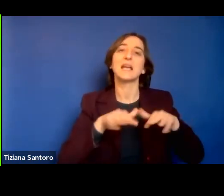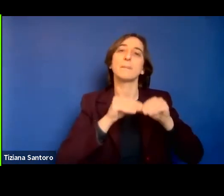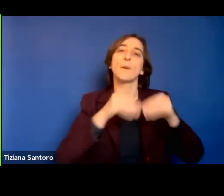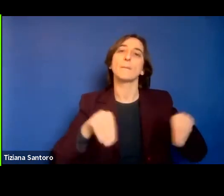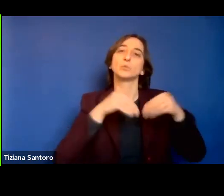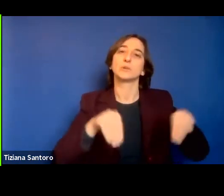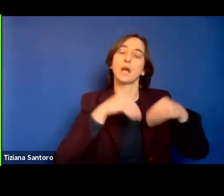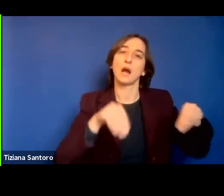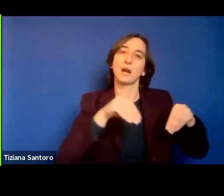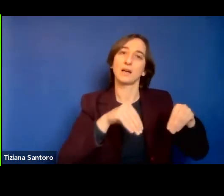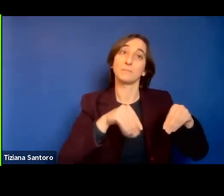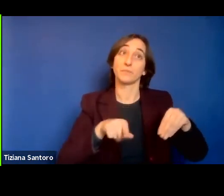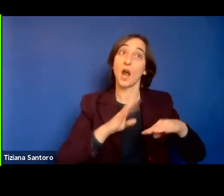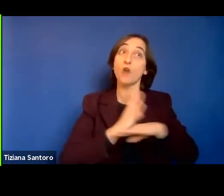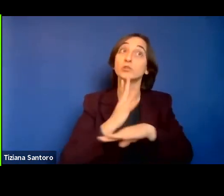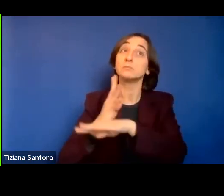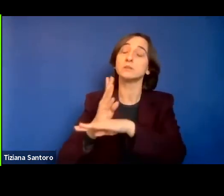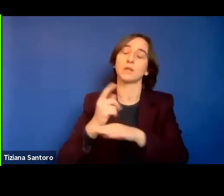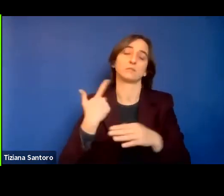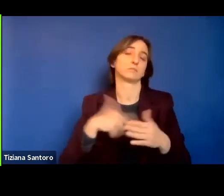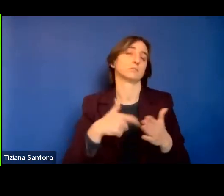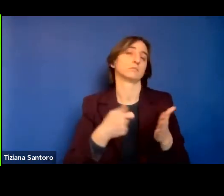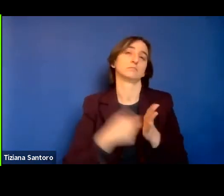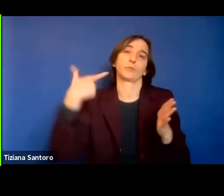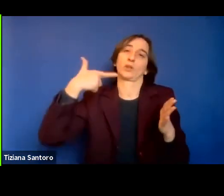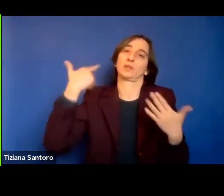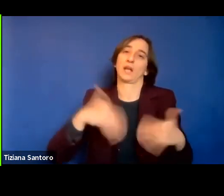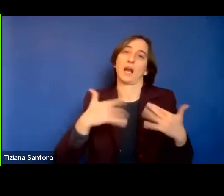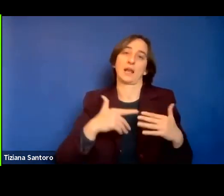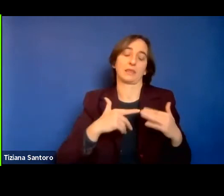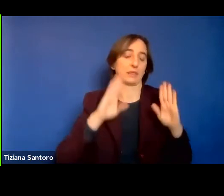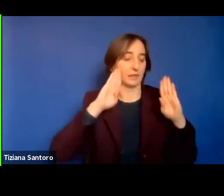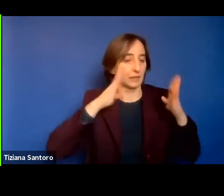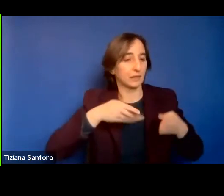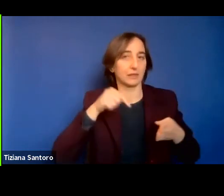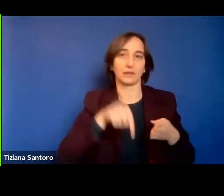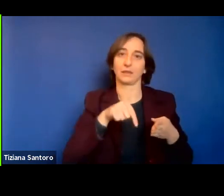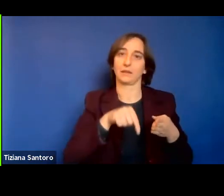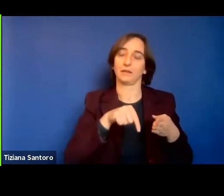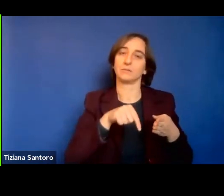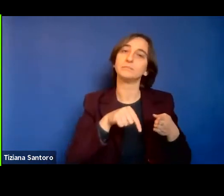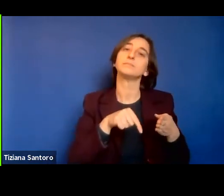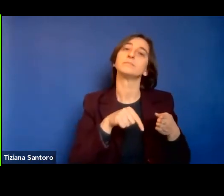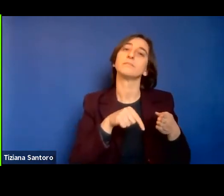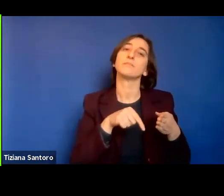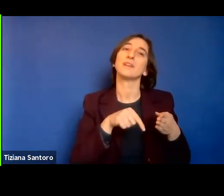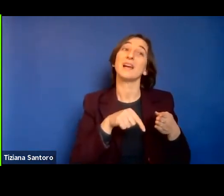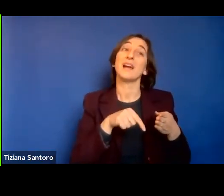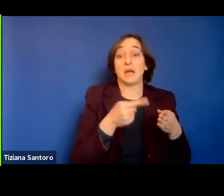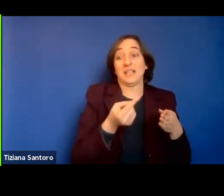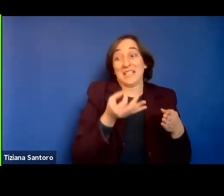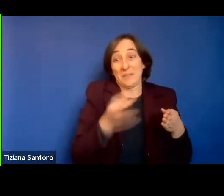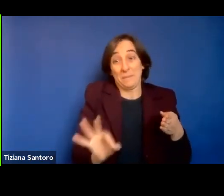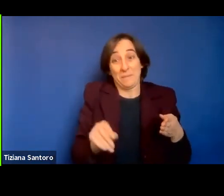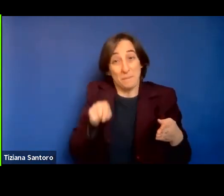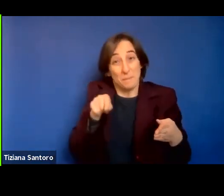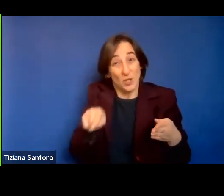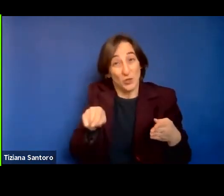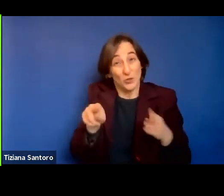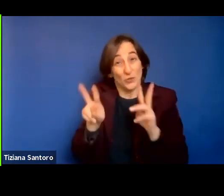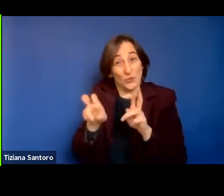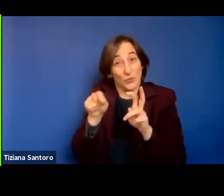ruolo sempre più importante. Innanzitutto, proprio in questo ambito specifico, questo tema